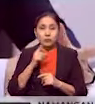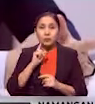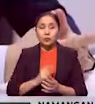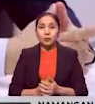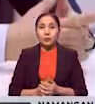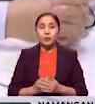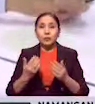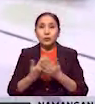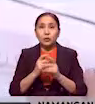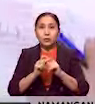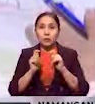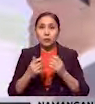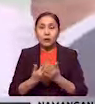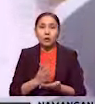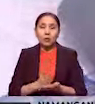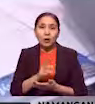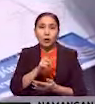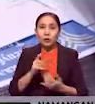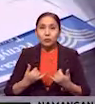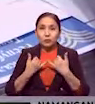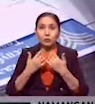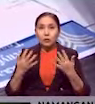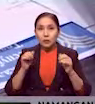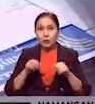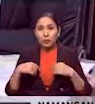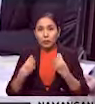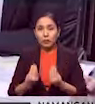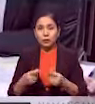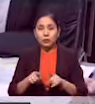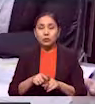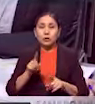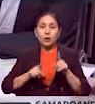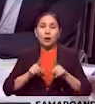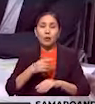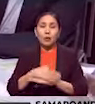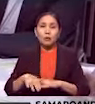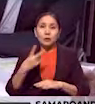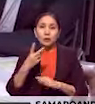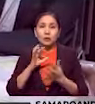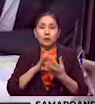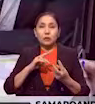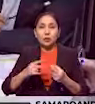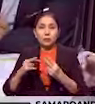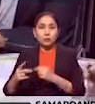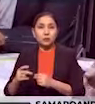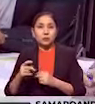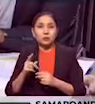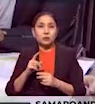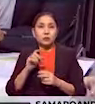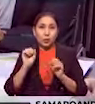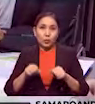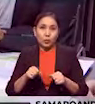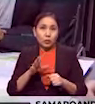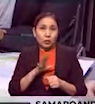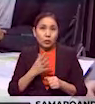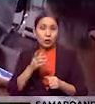Joriy etilayotgan yangi yo'nalishlar eng avvalo aholi uchun keng imkoniyat beradi. Chunki ayrim manzillarga ikki transport yordamida yetib borish imkoniga